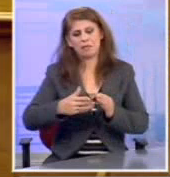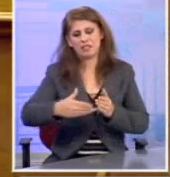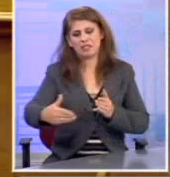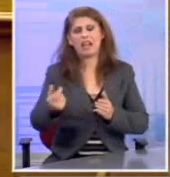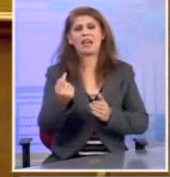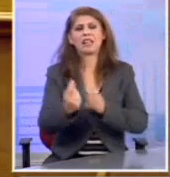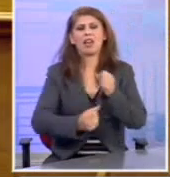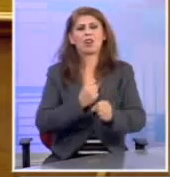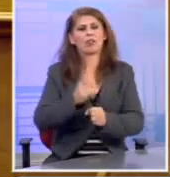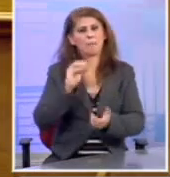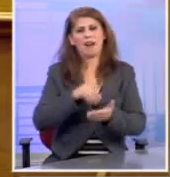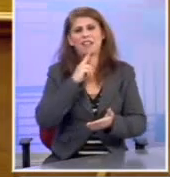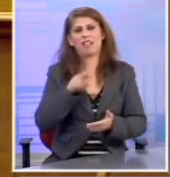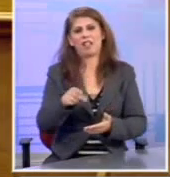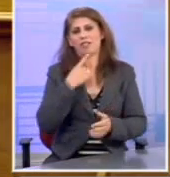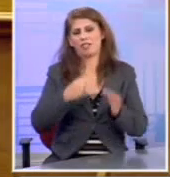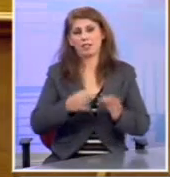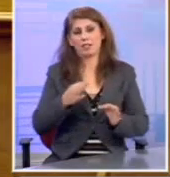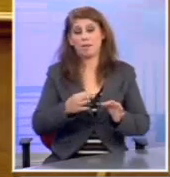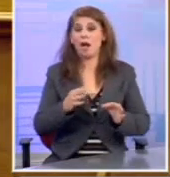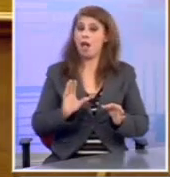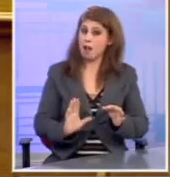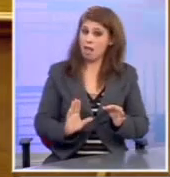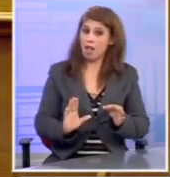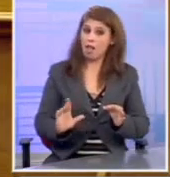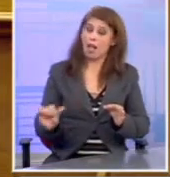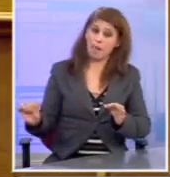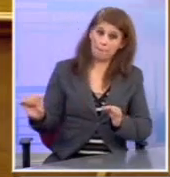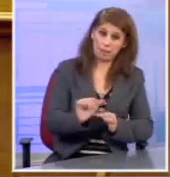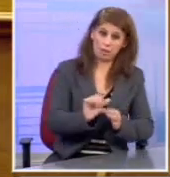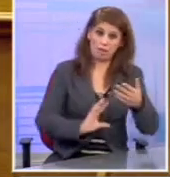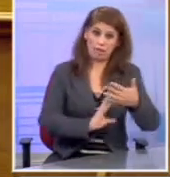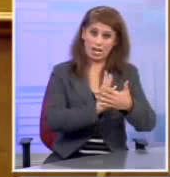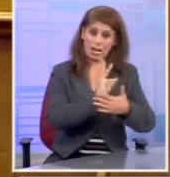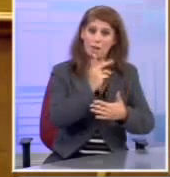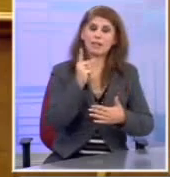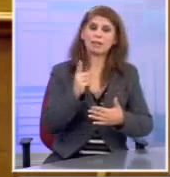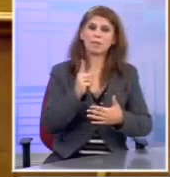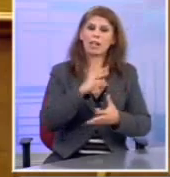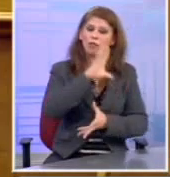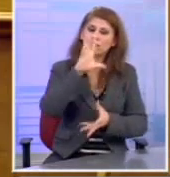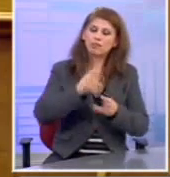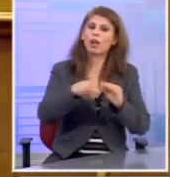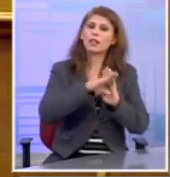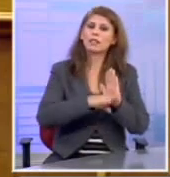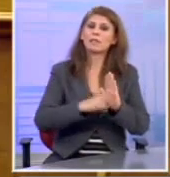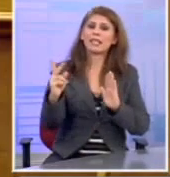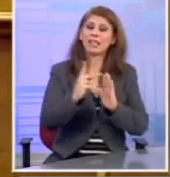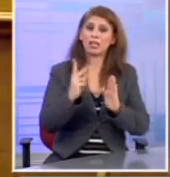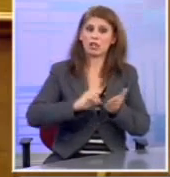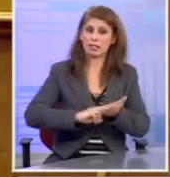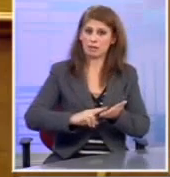χρόνια. Σε συνδυασμό όμως, η επιστροφή στην ανάπτυξη με ένα ολοκληρωμένο σύστημα κοινωνικής